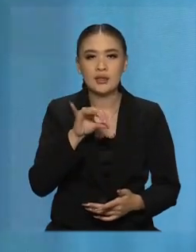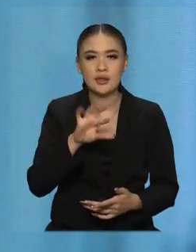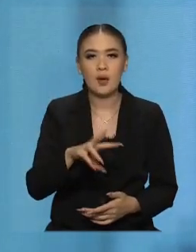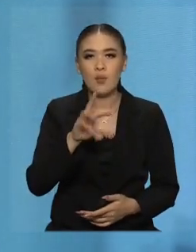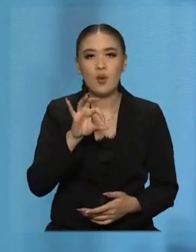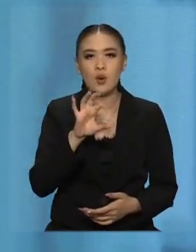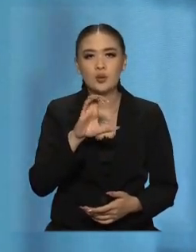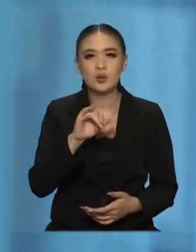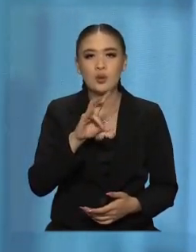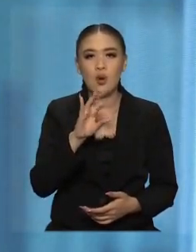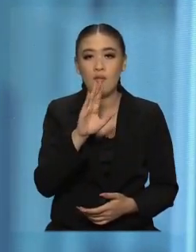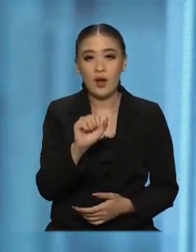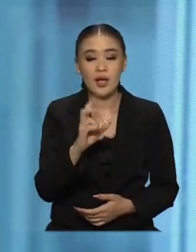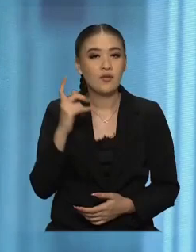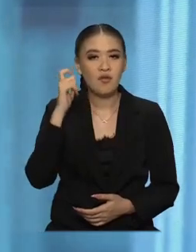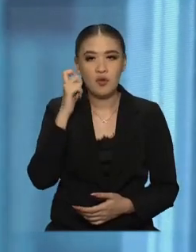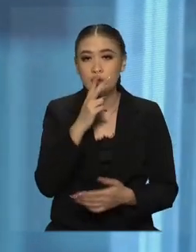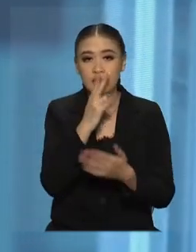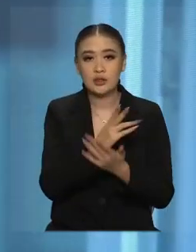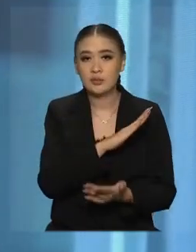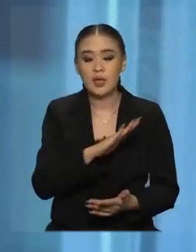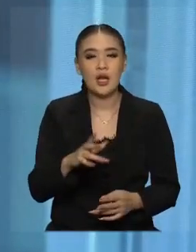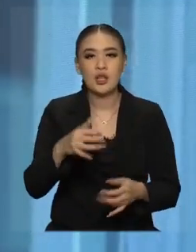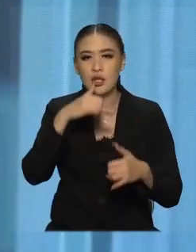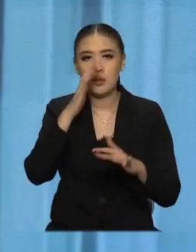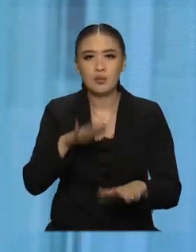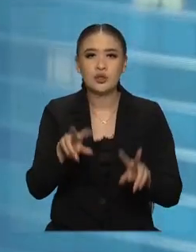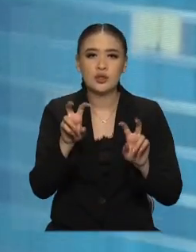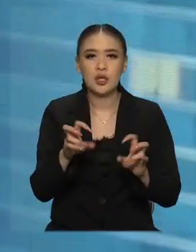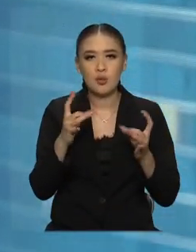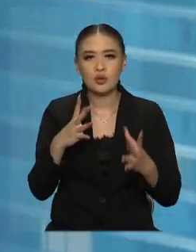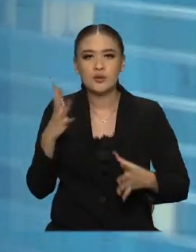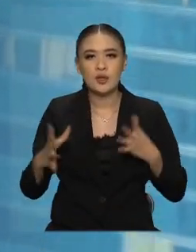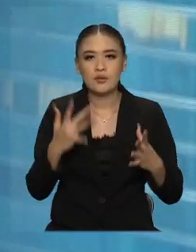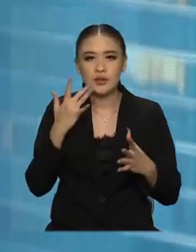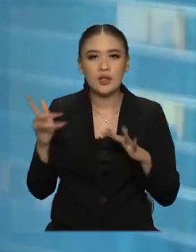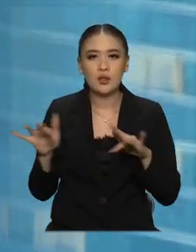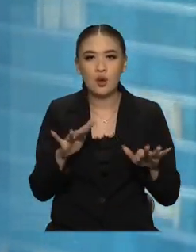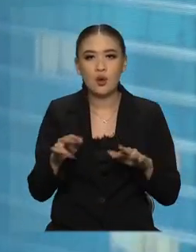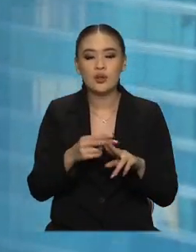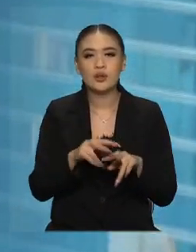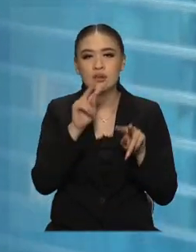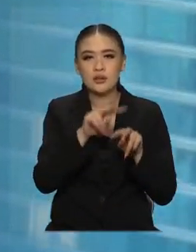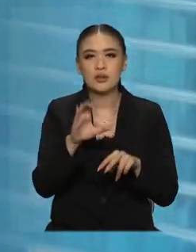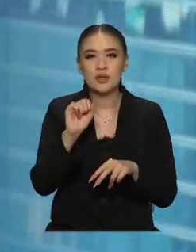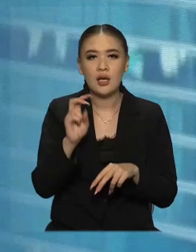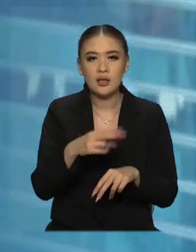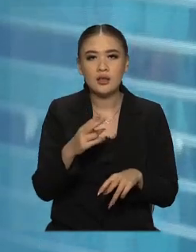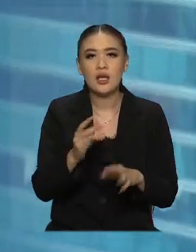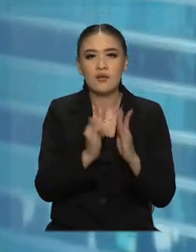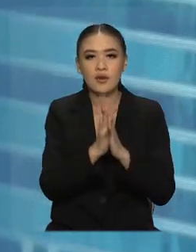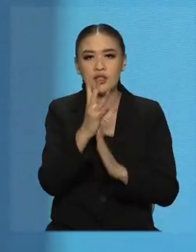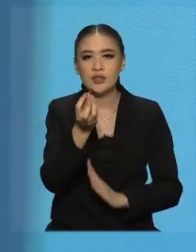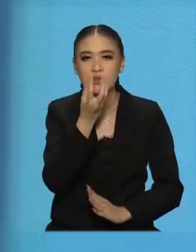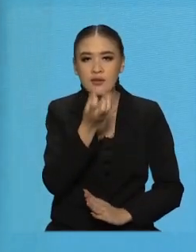мосуновой несмотря на возраст она не может просто так усидеть на месте занимается любимым делом ухаживает за садом выращивает цветы